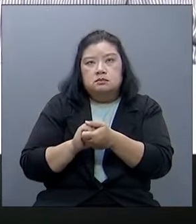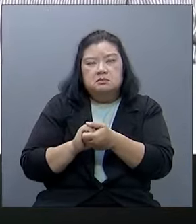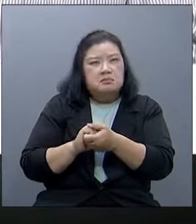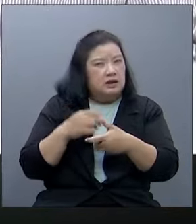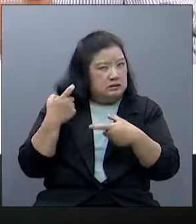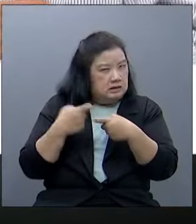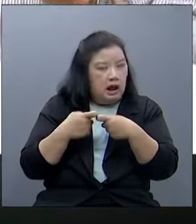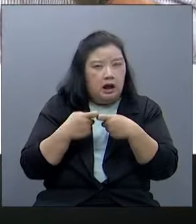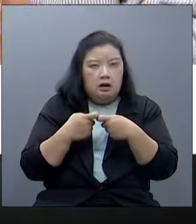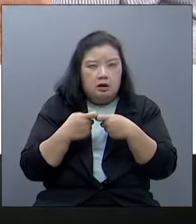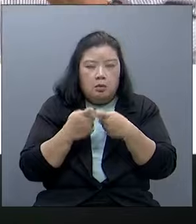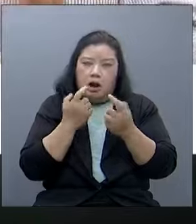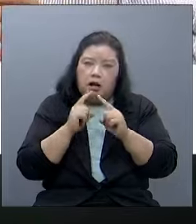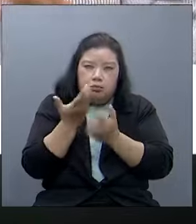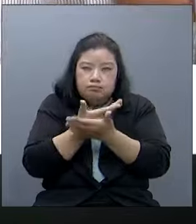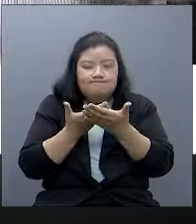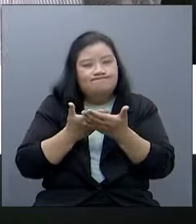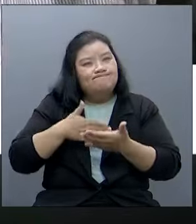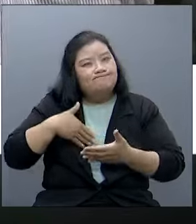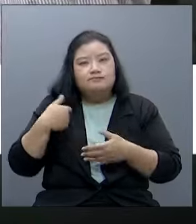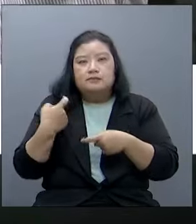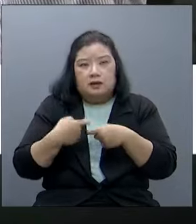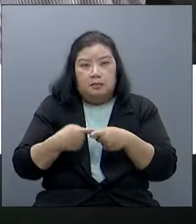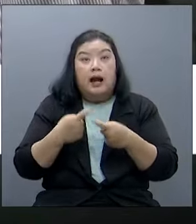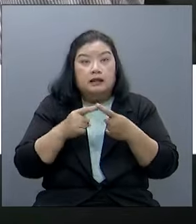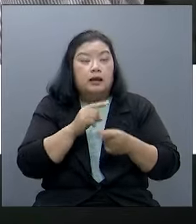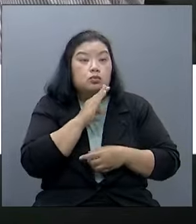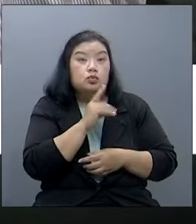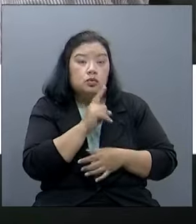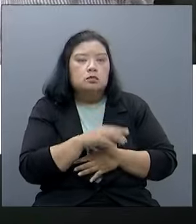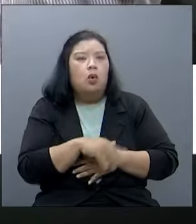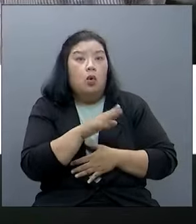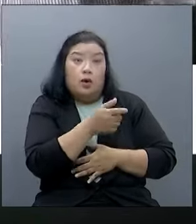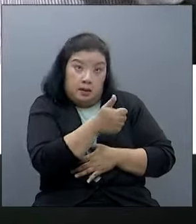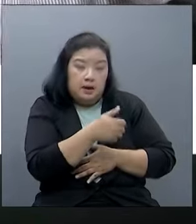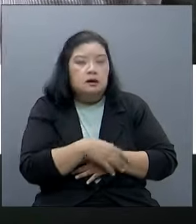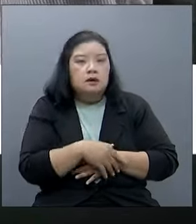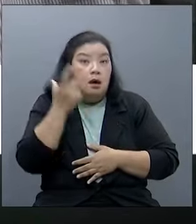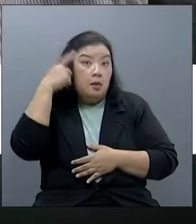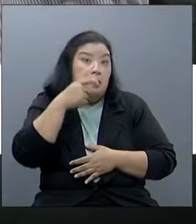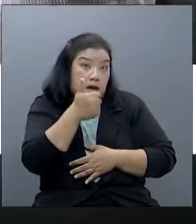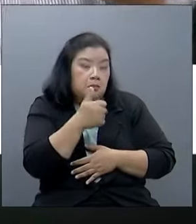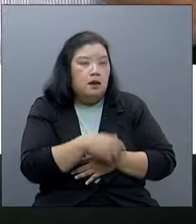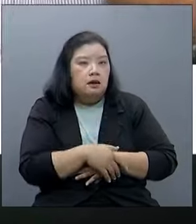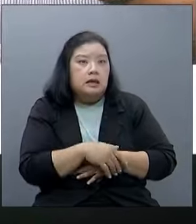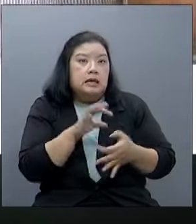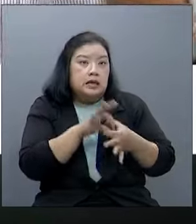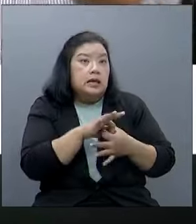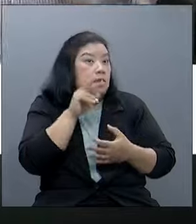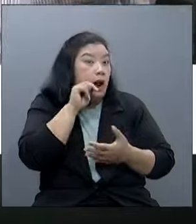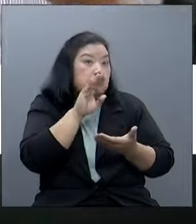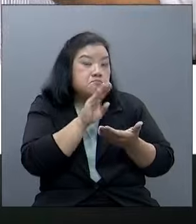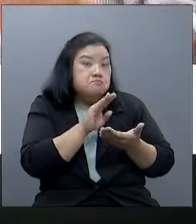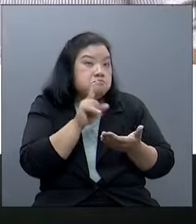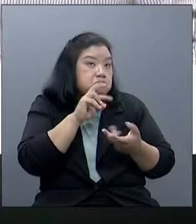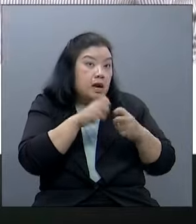มากจรๆแต่ถามวถ้าเราไปคุยกเค้าว่าโธานีวั้ำ esf Unionได้ไหมข้อมูลทกอย่างก็มอบให้ท่าน ภารด